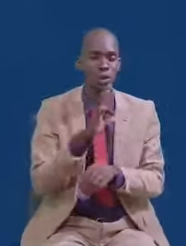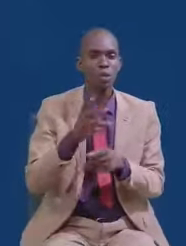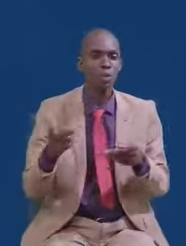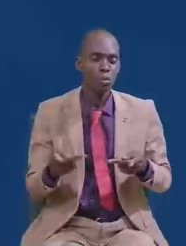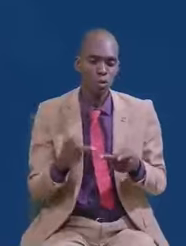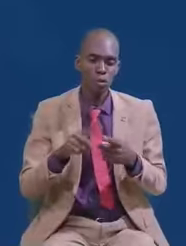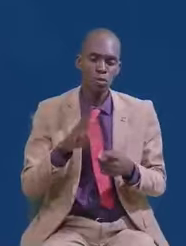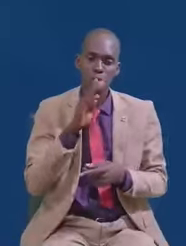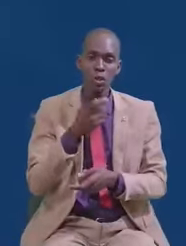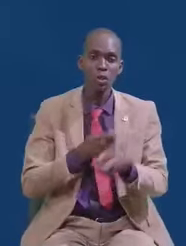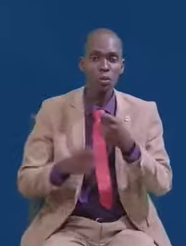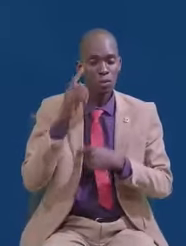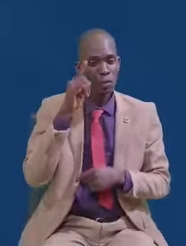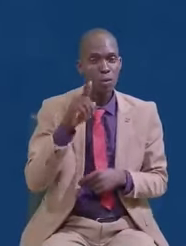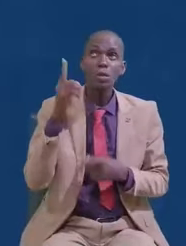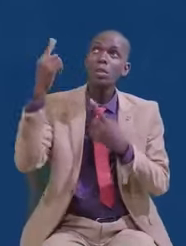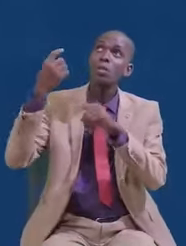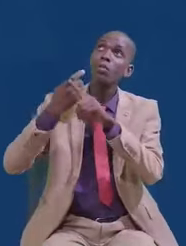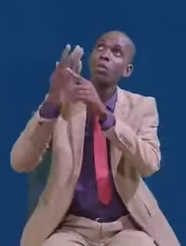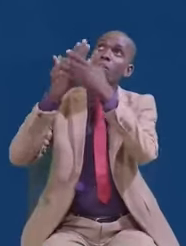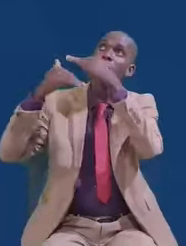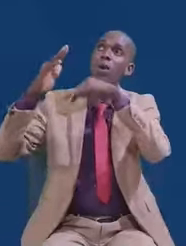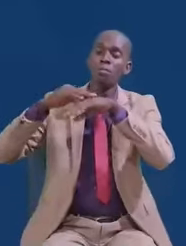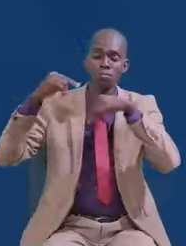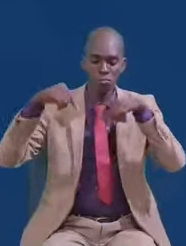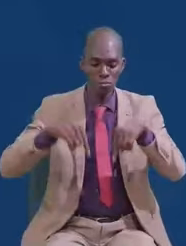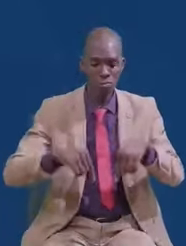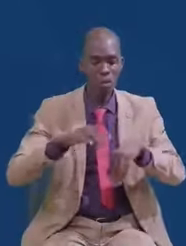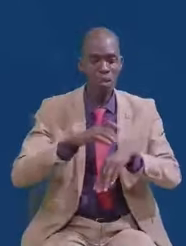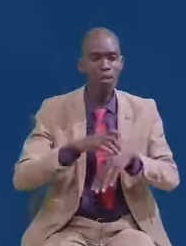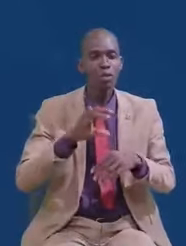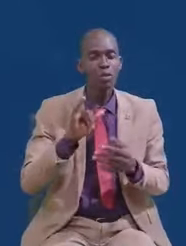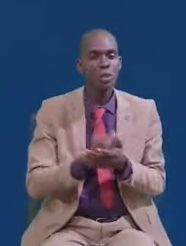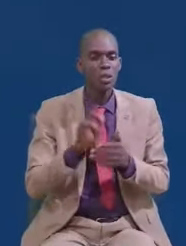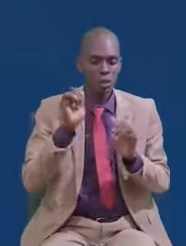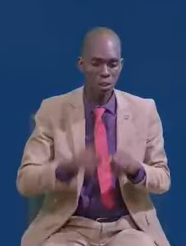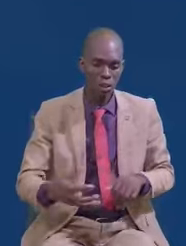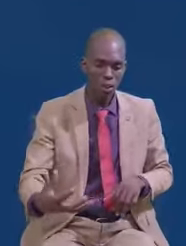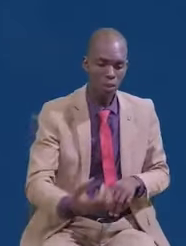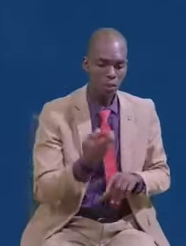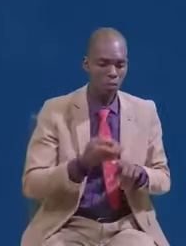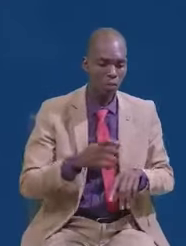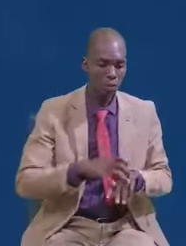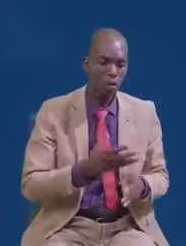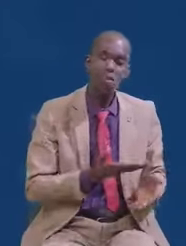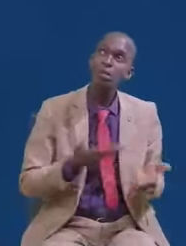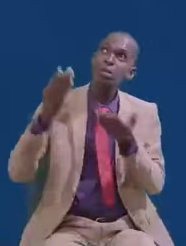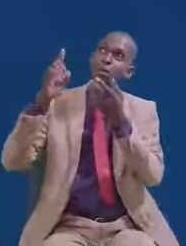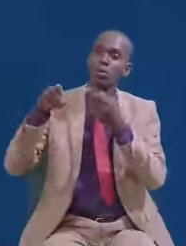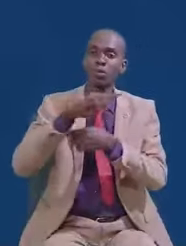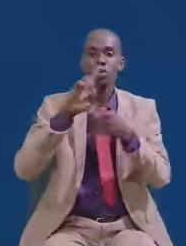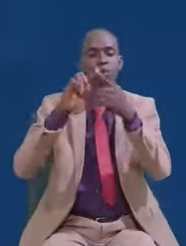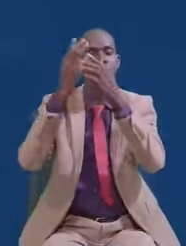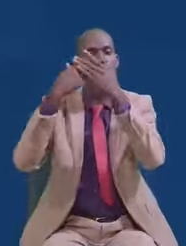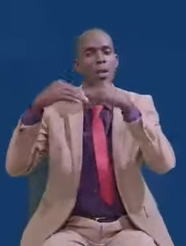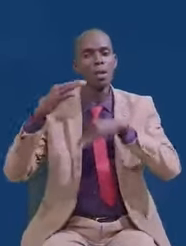et il est venu du ciel à la terre afin de vous prendre de la terre et vous amener au ciel. Et quand vous